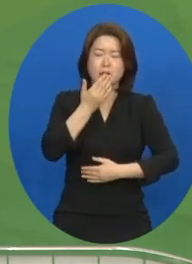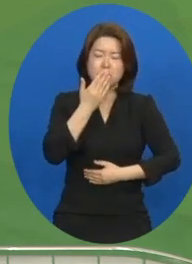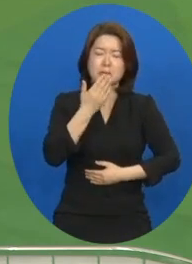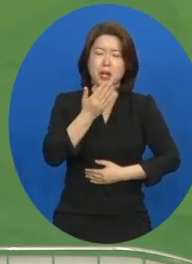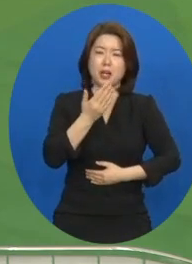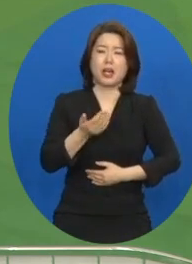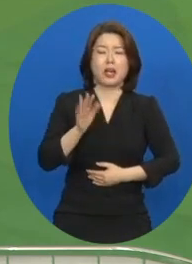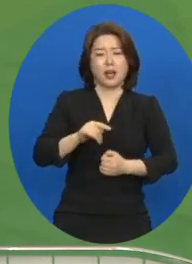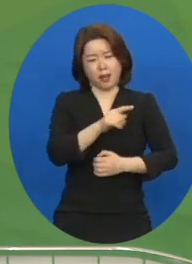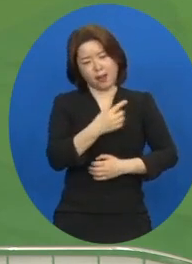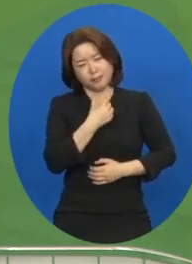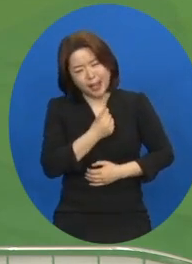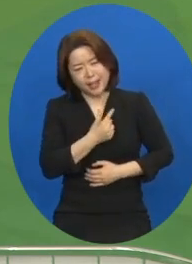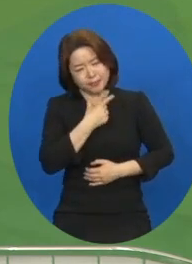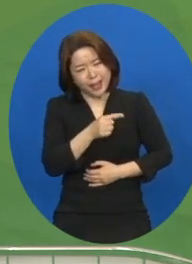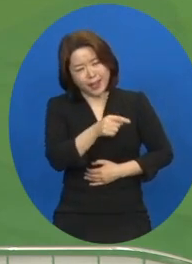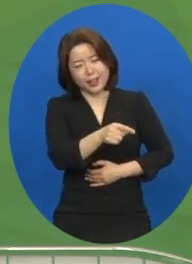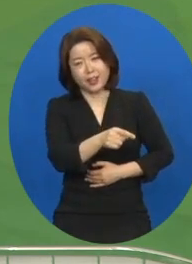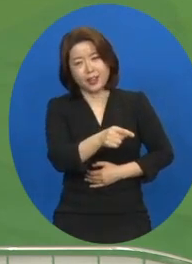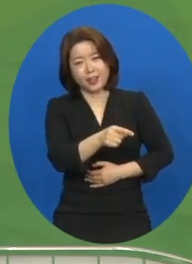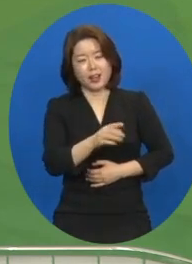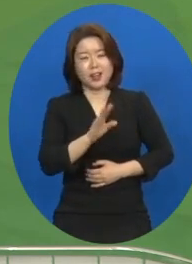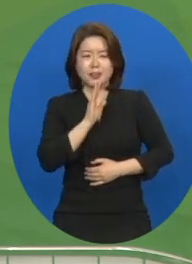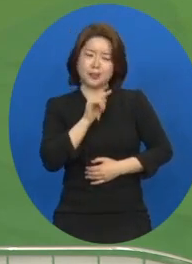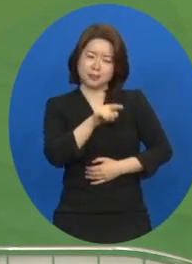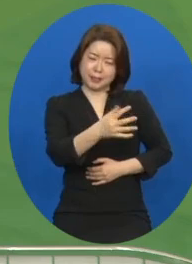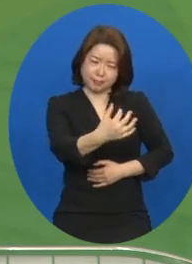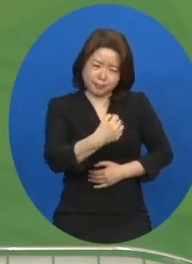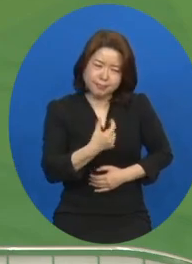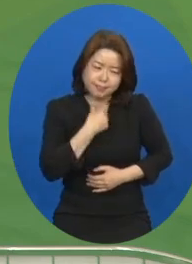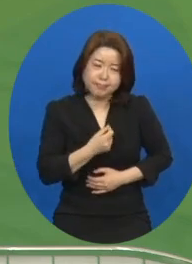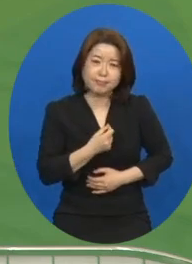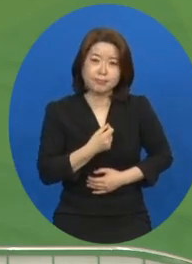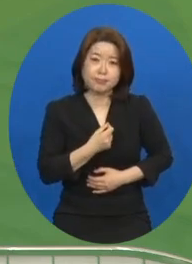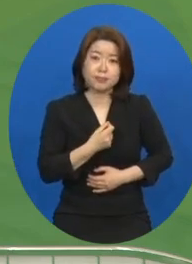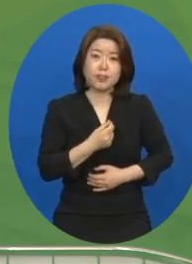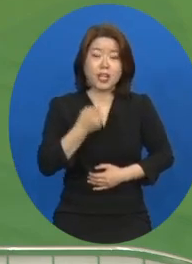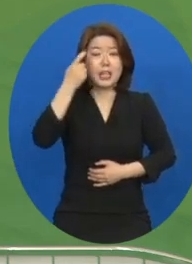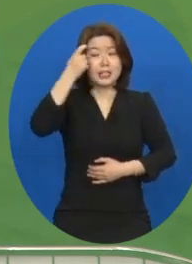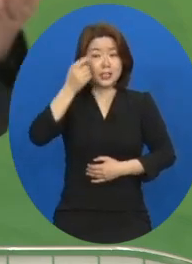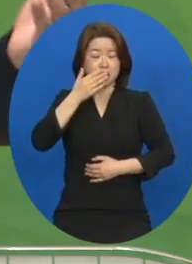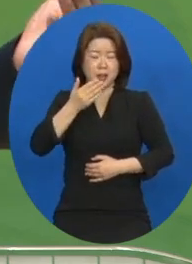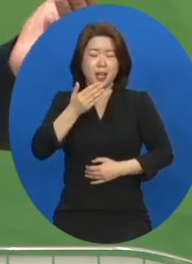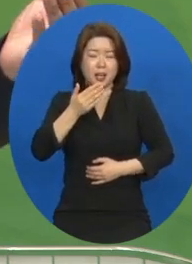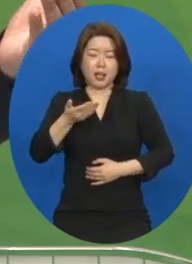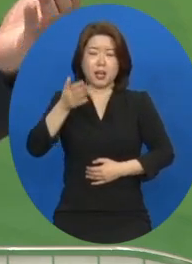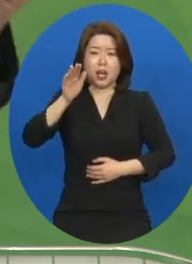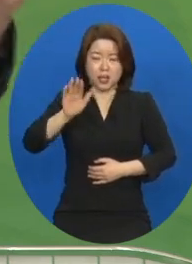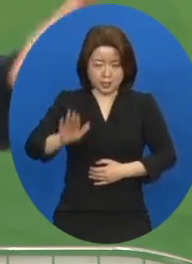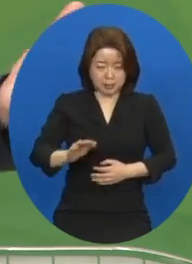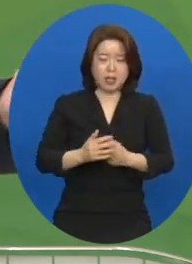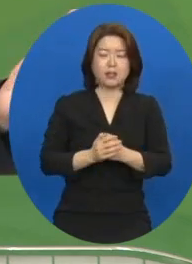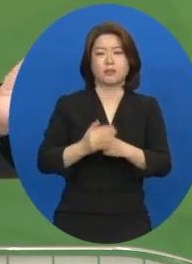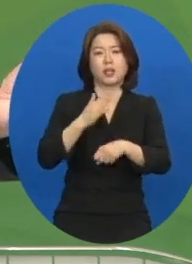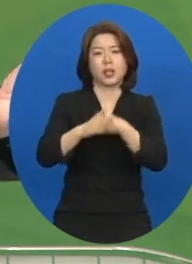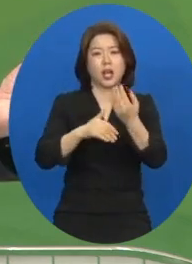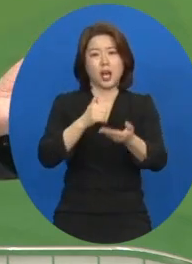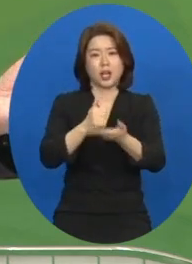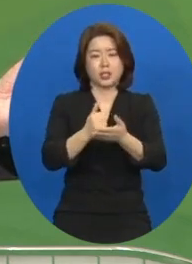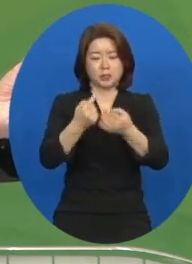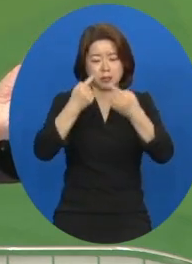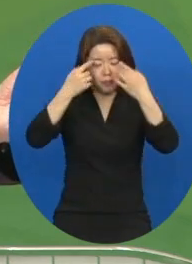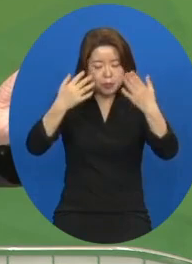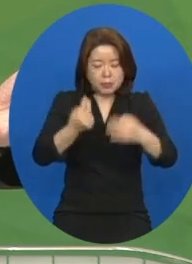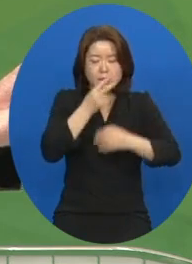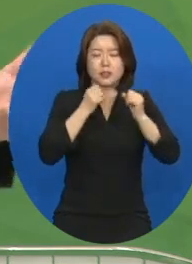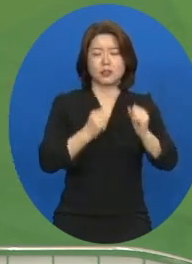아, 가졌으면 좋겠다. 이거 정말 탐났는데. 그런데 하나님이 너무나 분명히